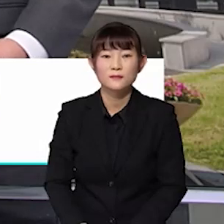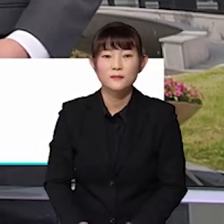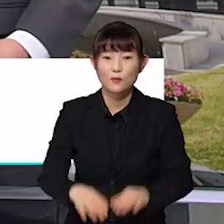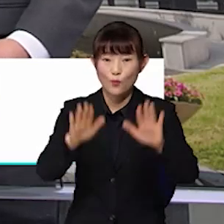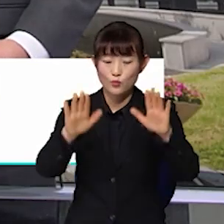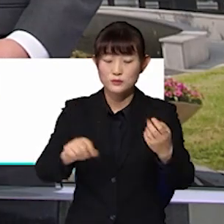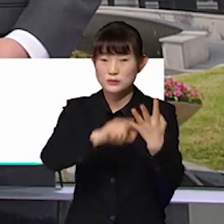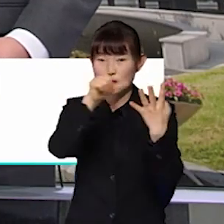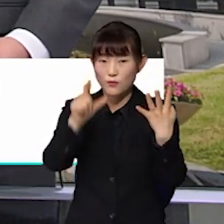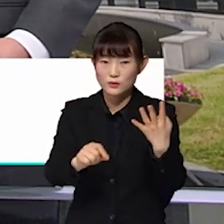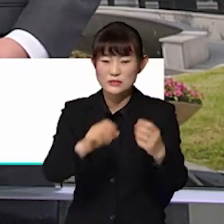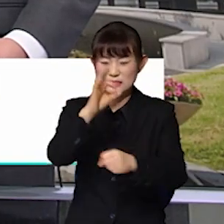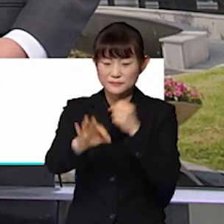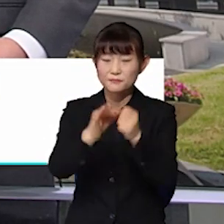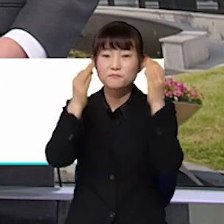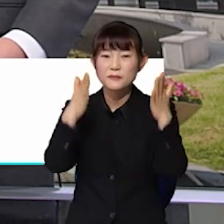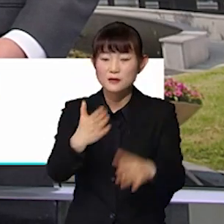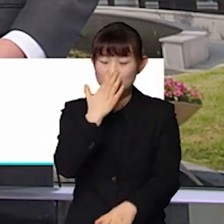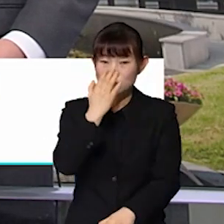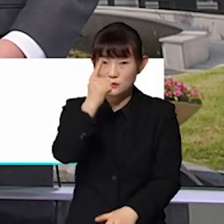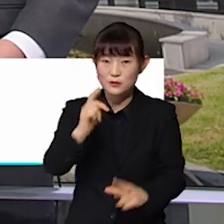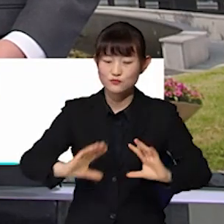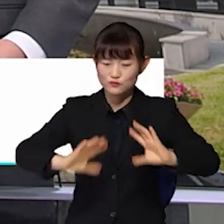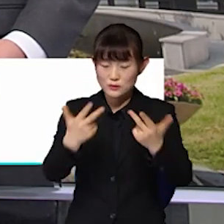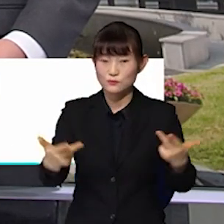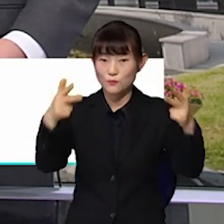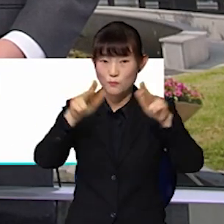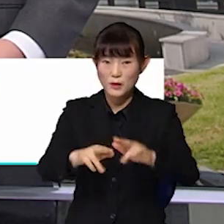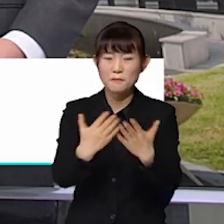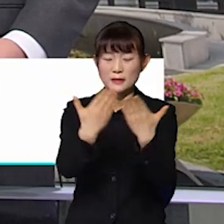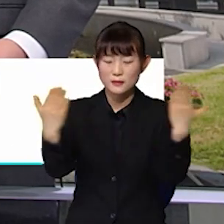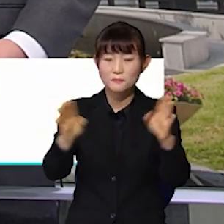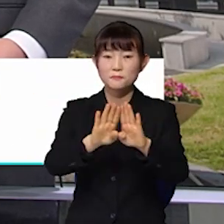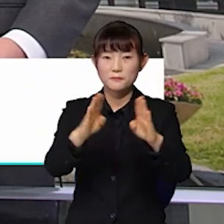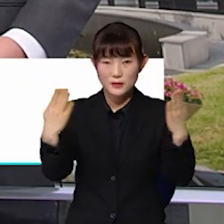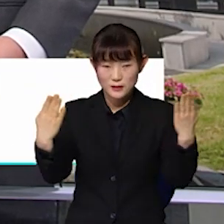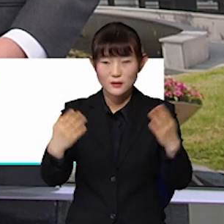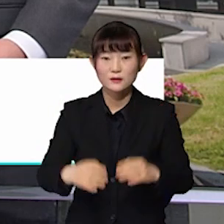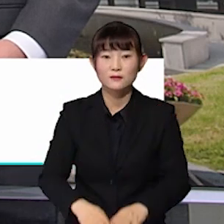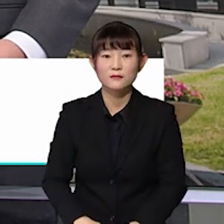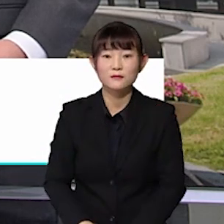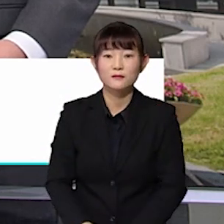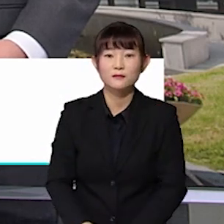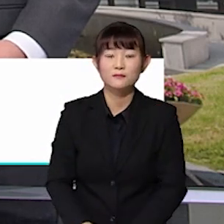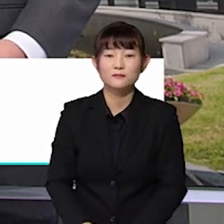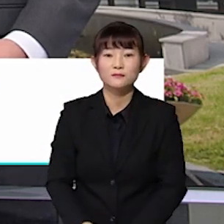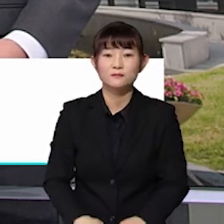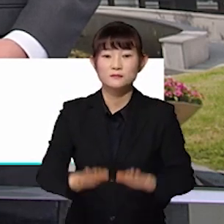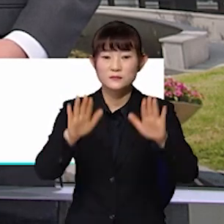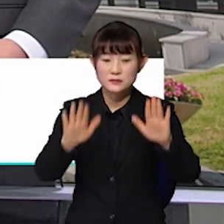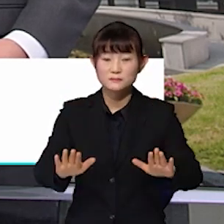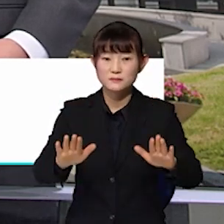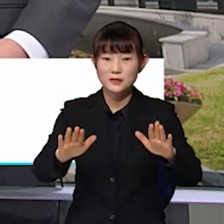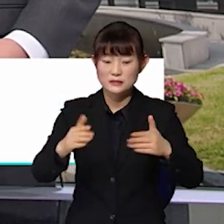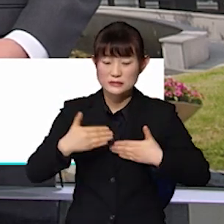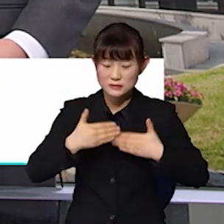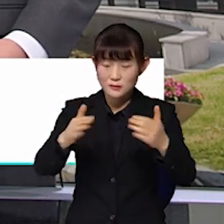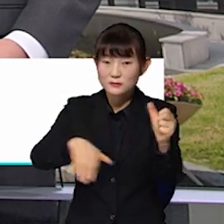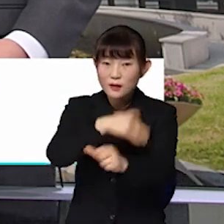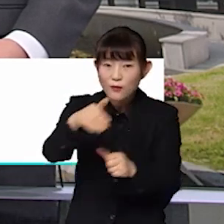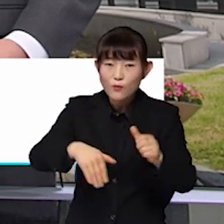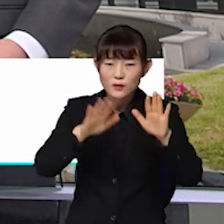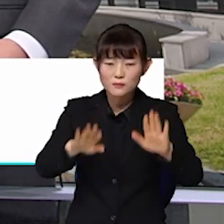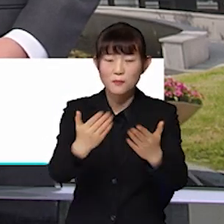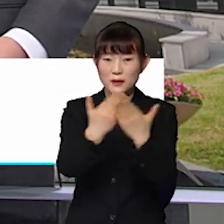오늘 4월엔 10년 만에 순천에서 국제정원 박람회가 다시 개막합니다 이형별 기자가 현재까지의 진행 상황과